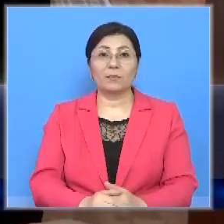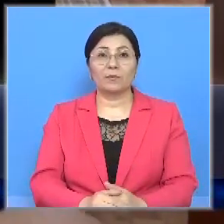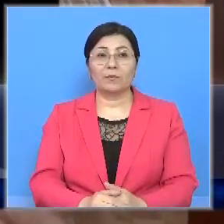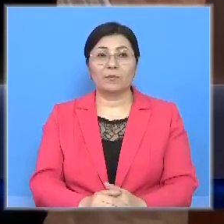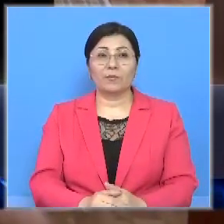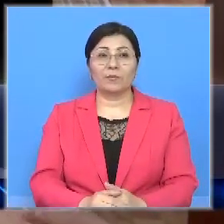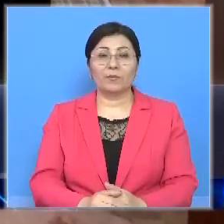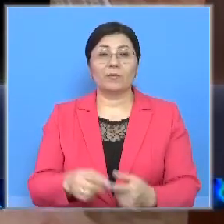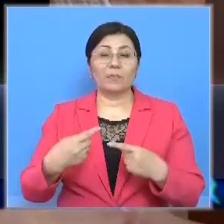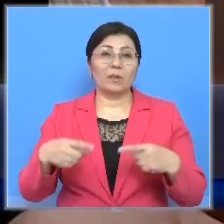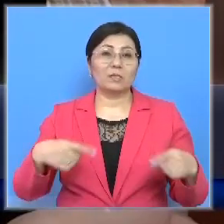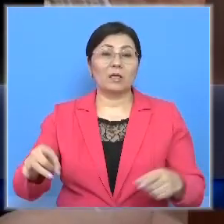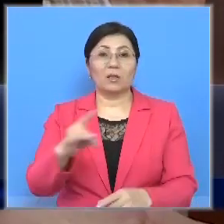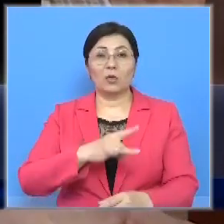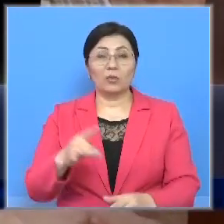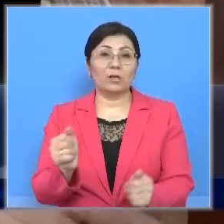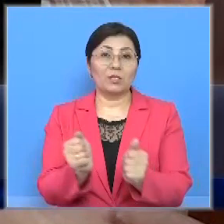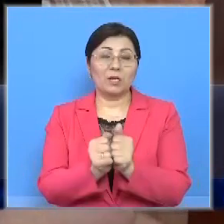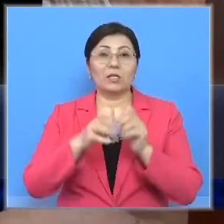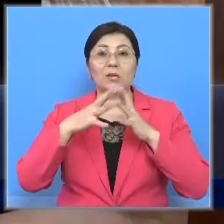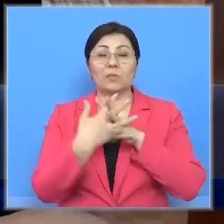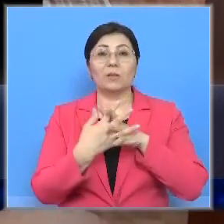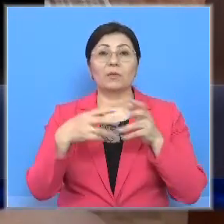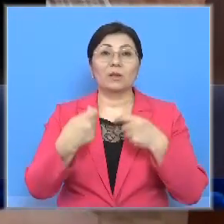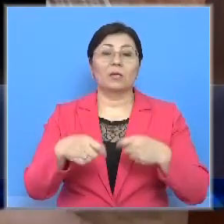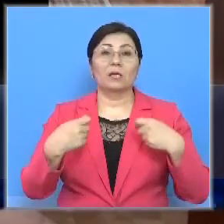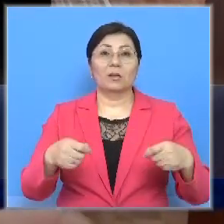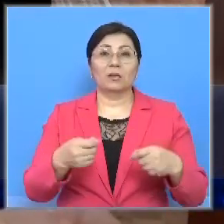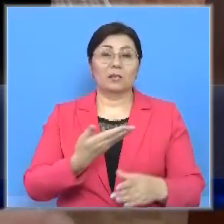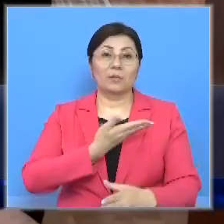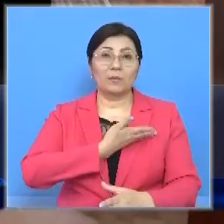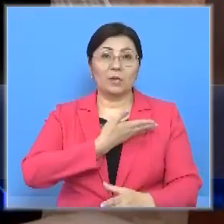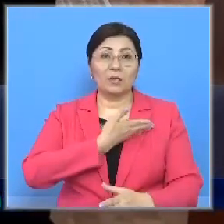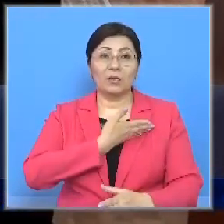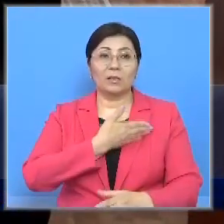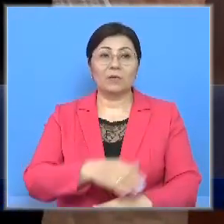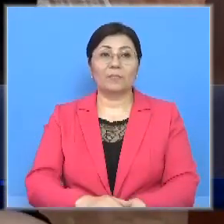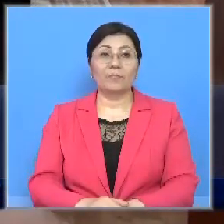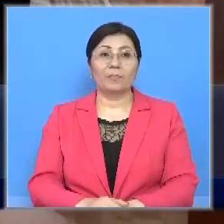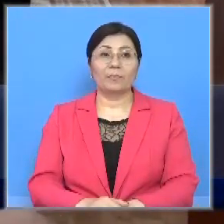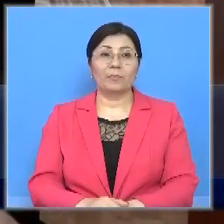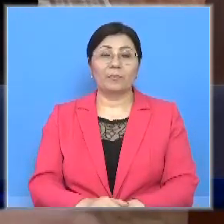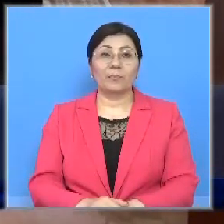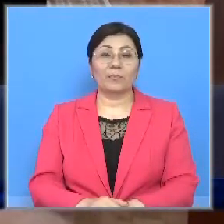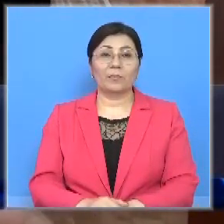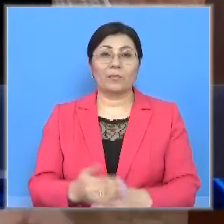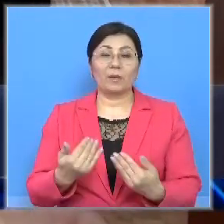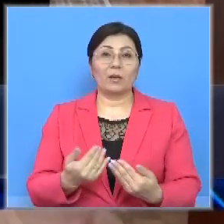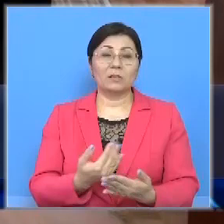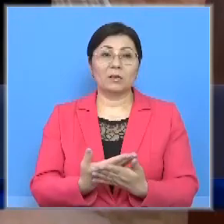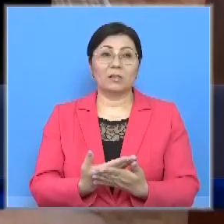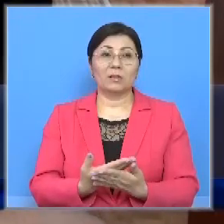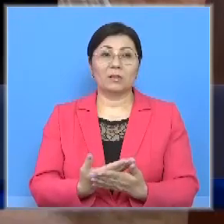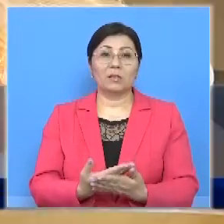сосын жан жақтағы ауылдарға да сатып, енді алды көреміз енді қалай болады. Қазір енді бірден